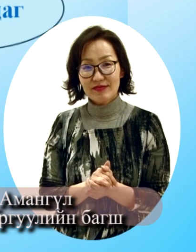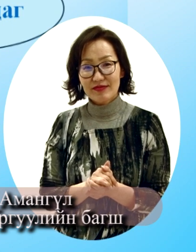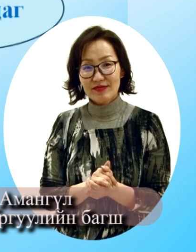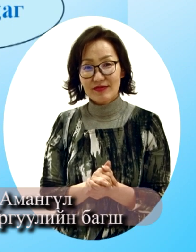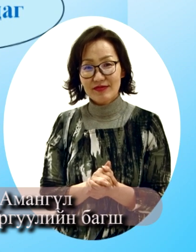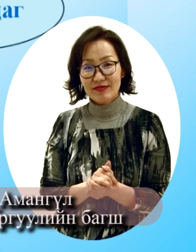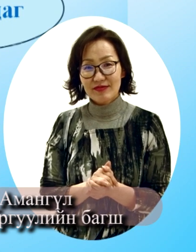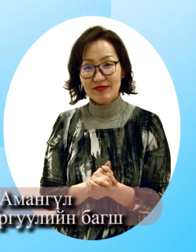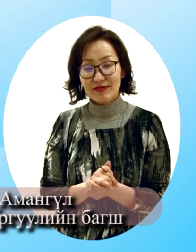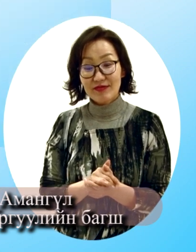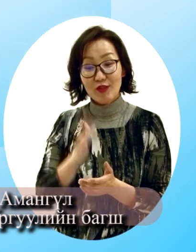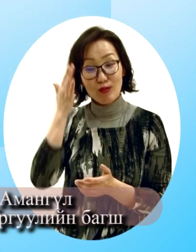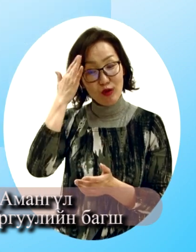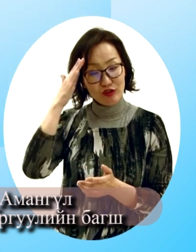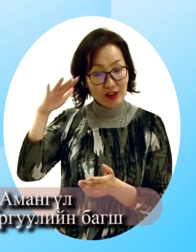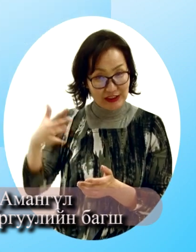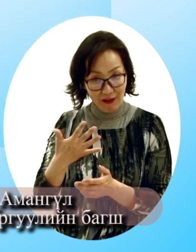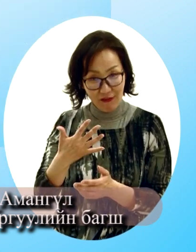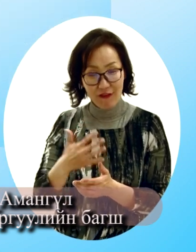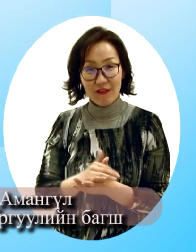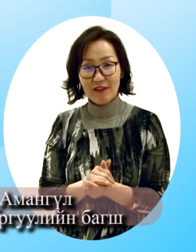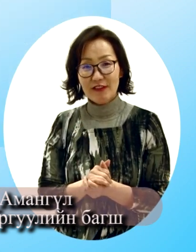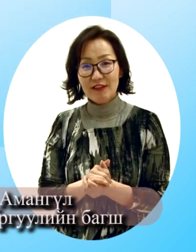Көлемді қай бірлікпен атауға болатынын ойлаңдар.